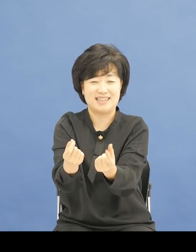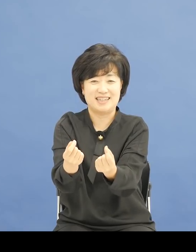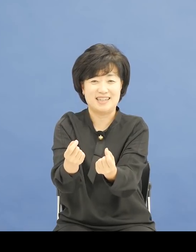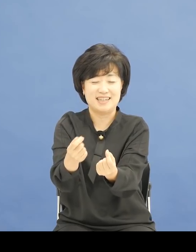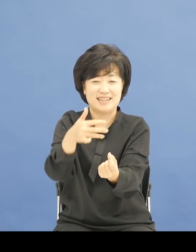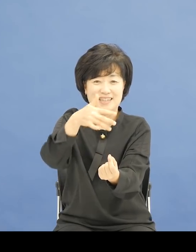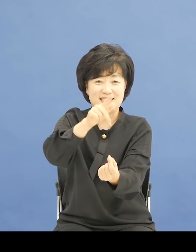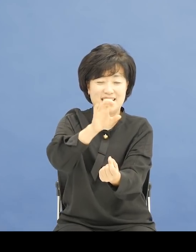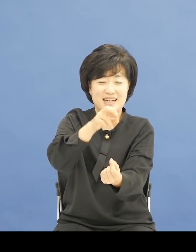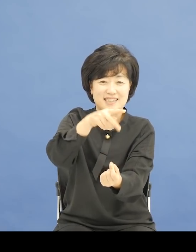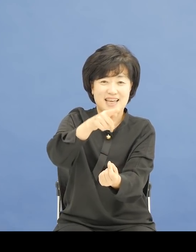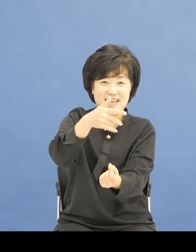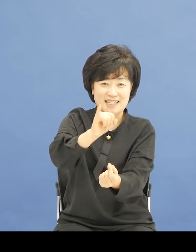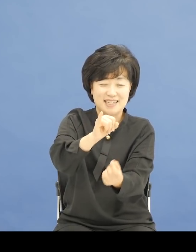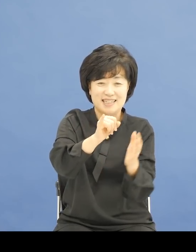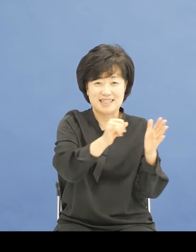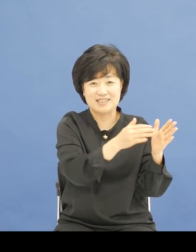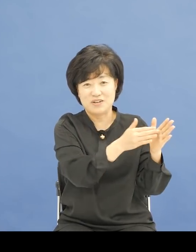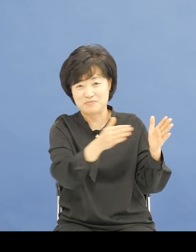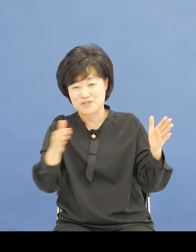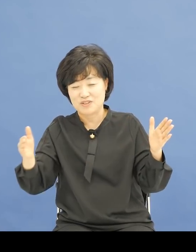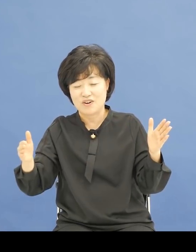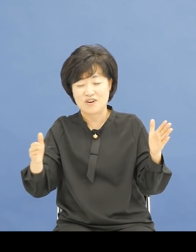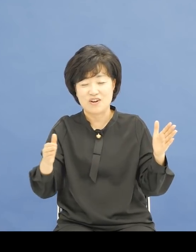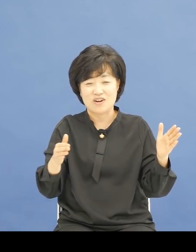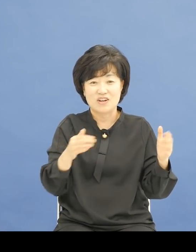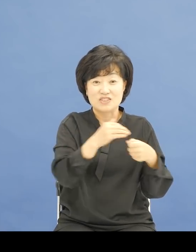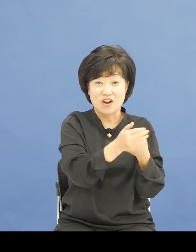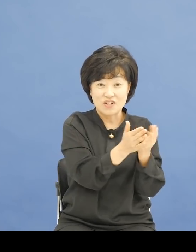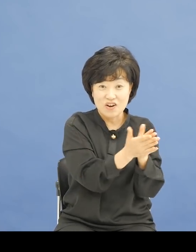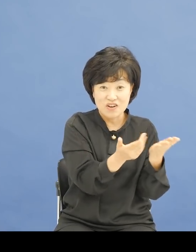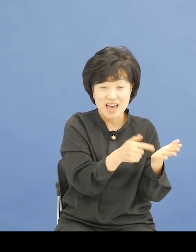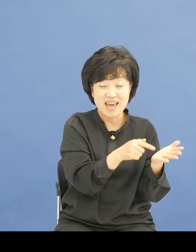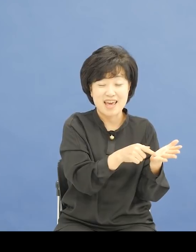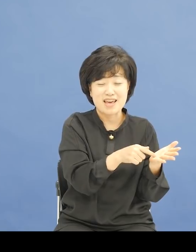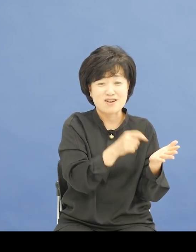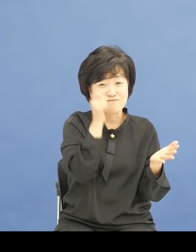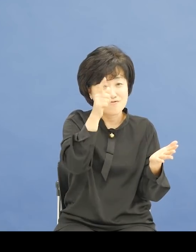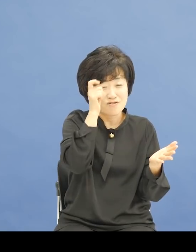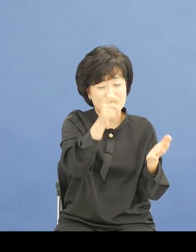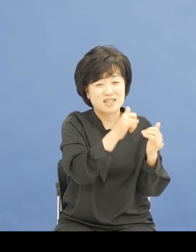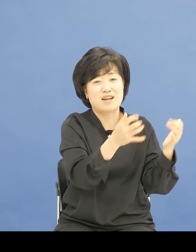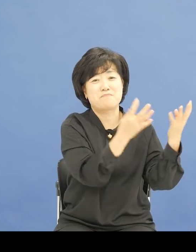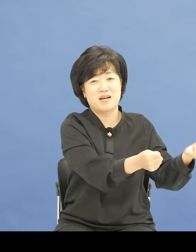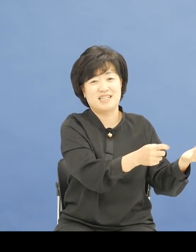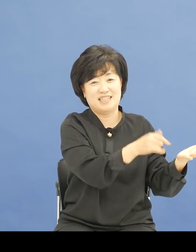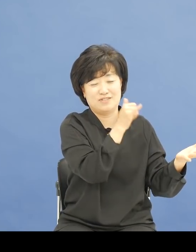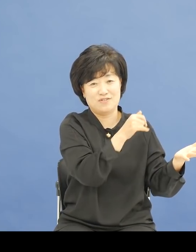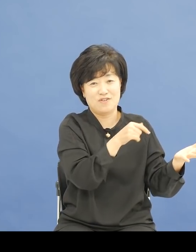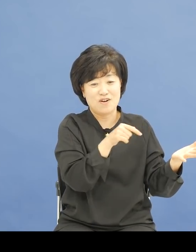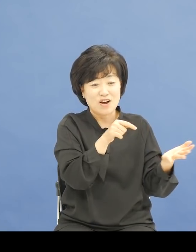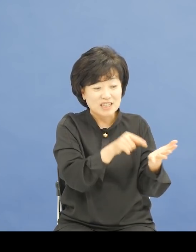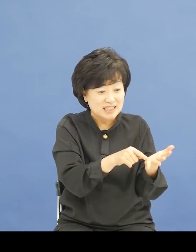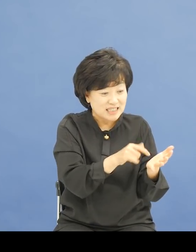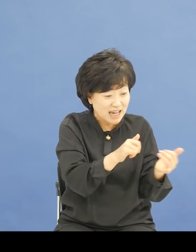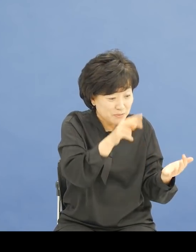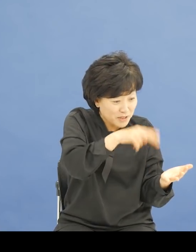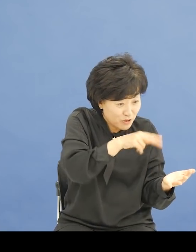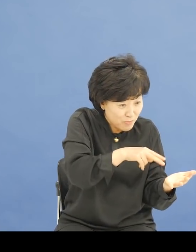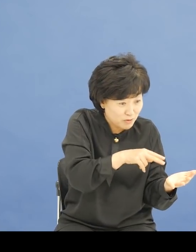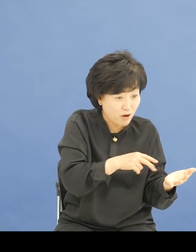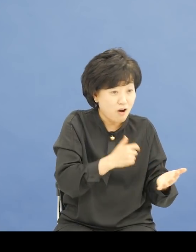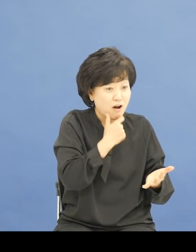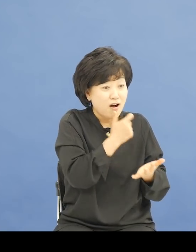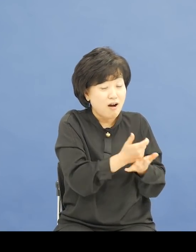아, 창세기로부터 진짜 그러네요. 시작을 해서 성경에 얼마나 많은 우리 성경의 인물들이 얼마나 많은 일들이 있었겠어요. 그지? 맞습니다. 또 우리는 그 책을 보면서